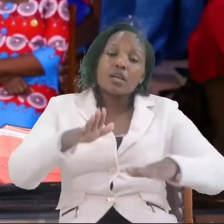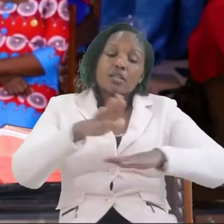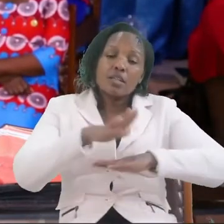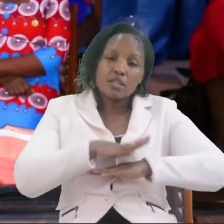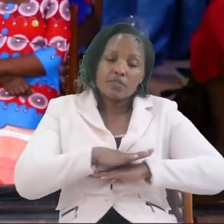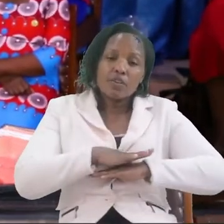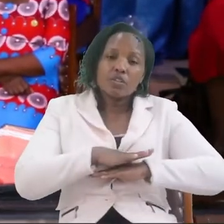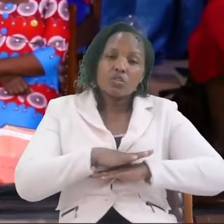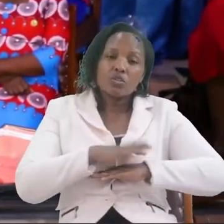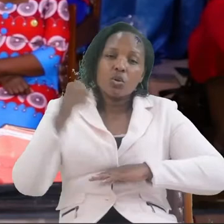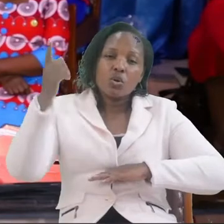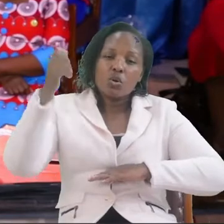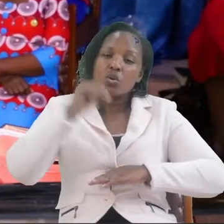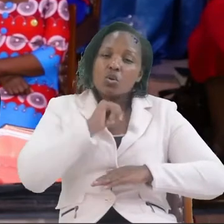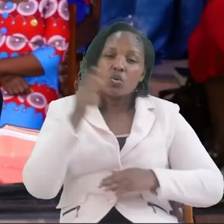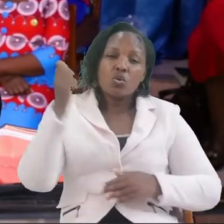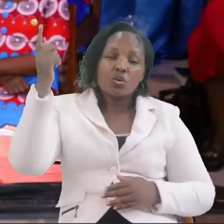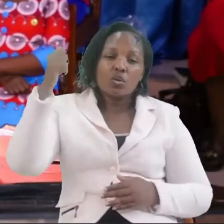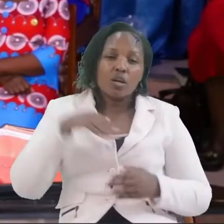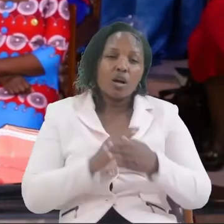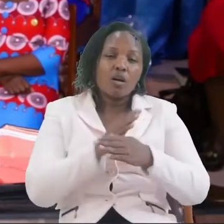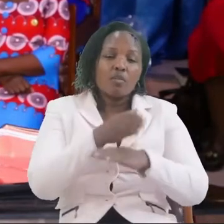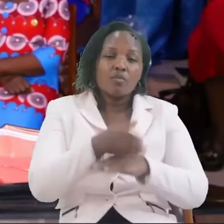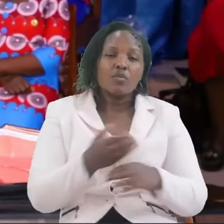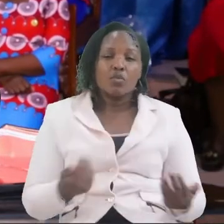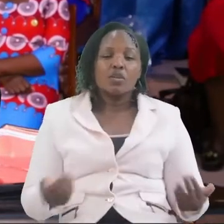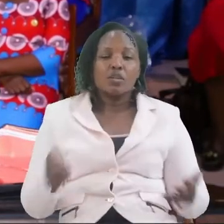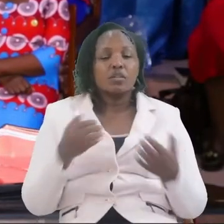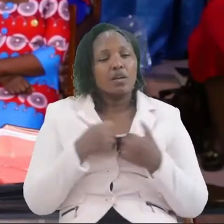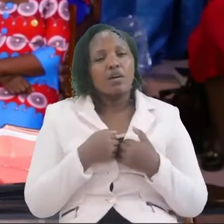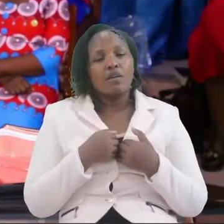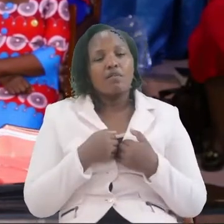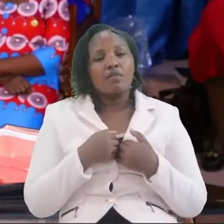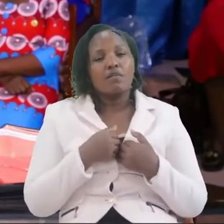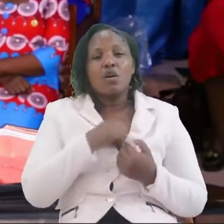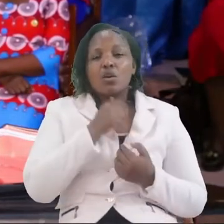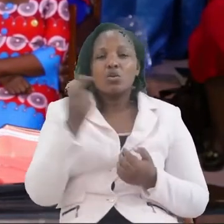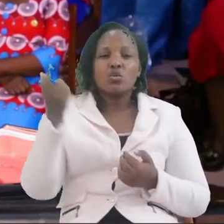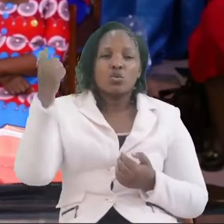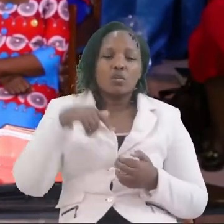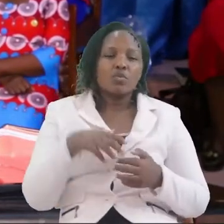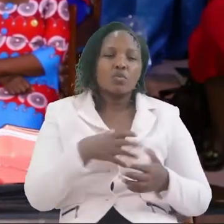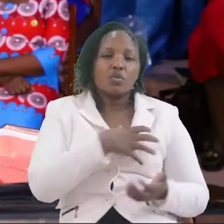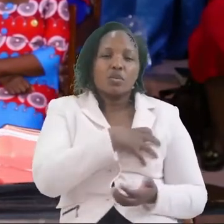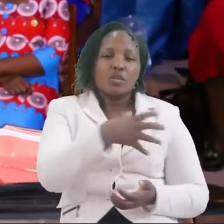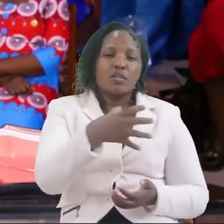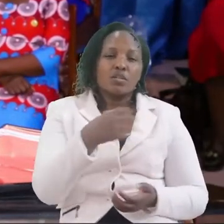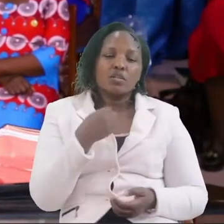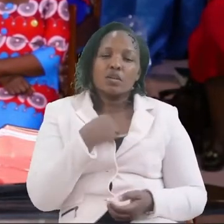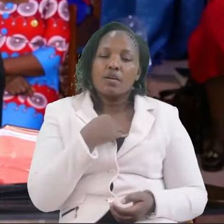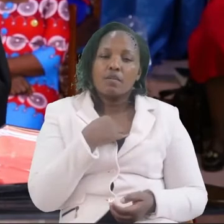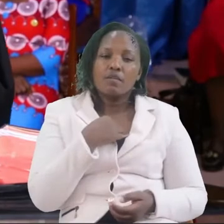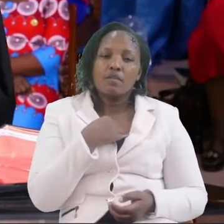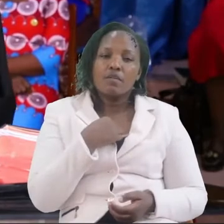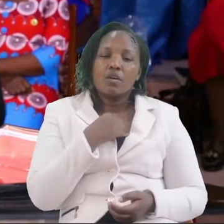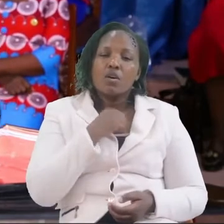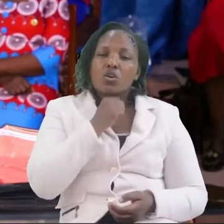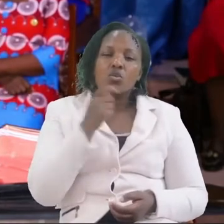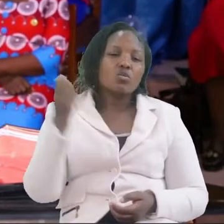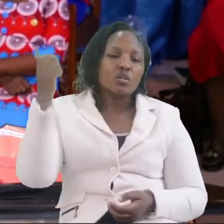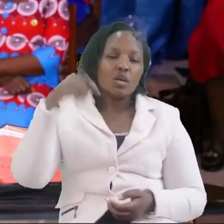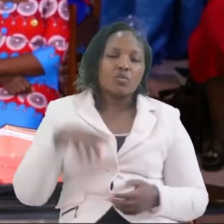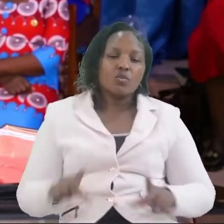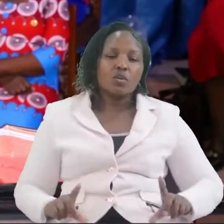kutoshereka hakutokani na mambo ambaye tuko naye, hakutokani na mali tuko naye, hakutokani na